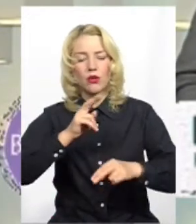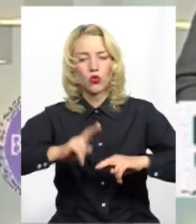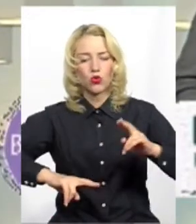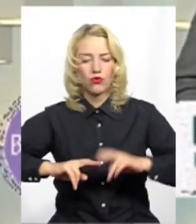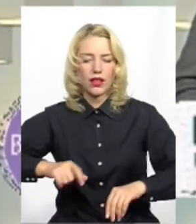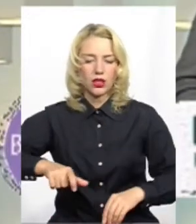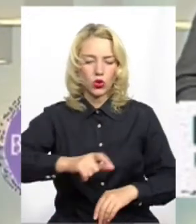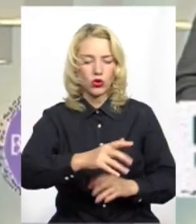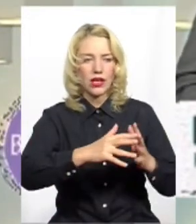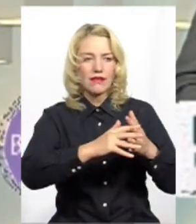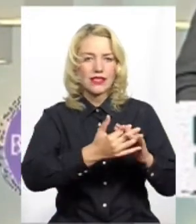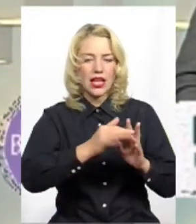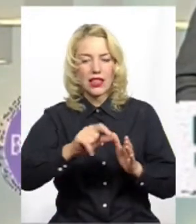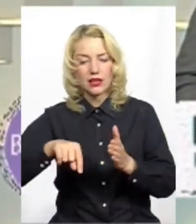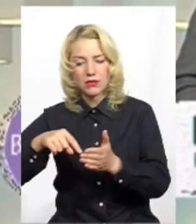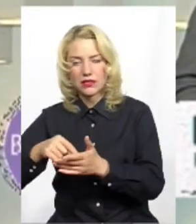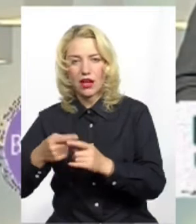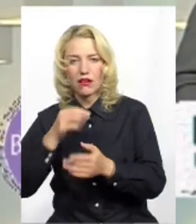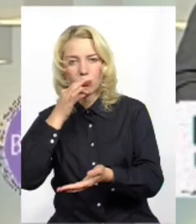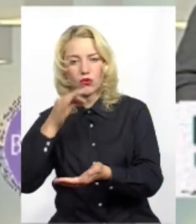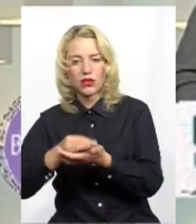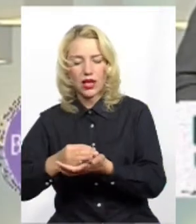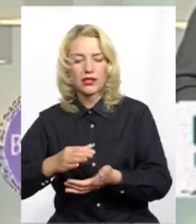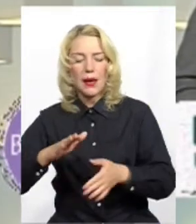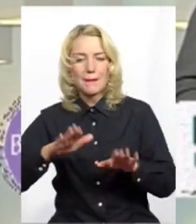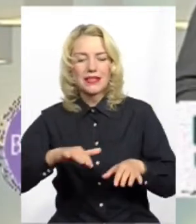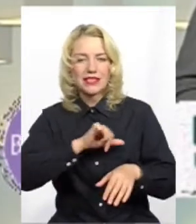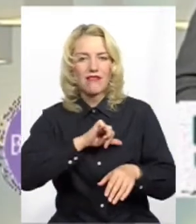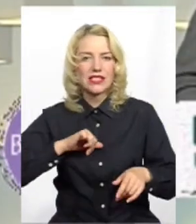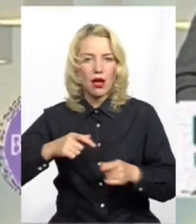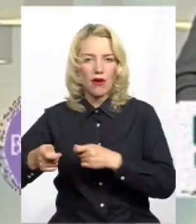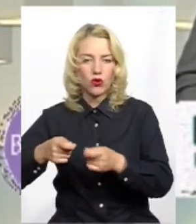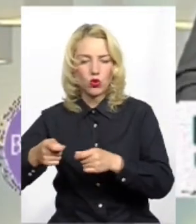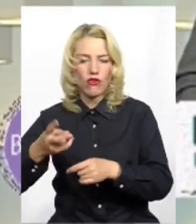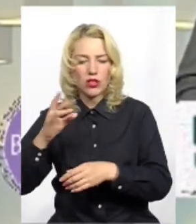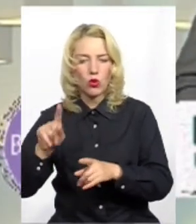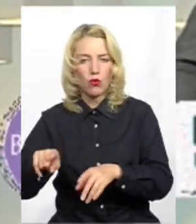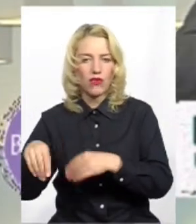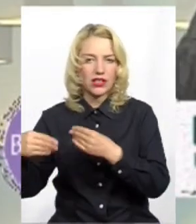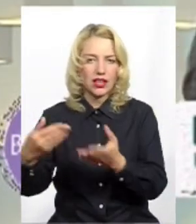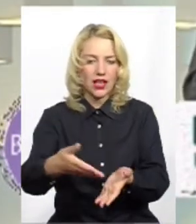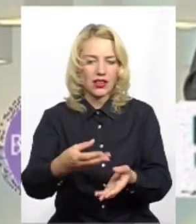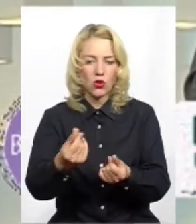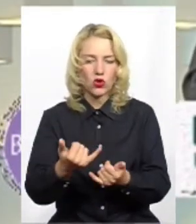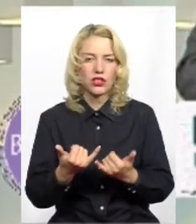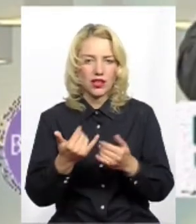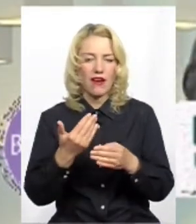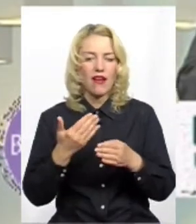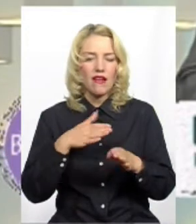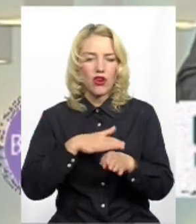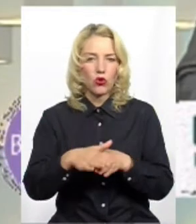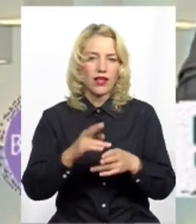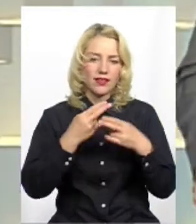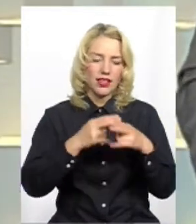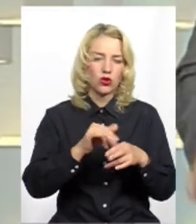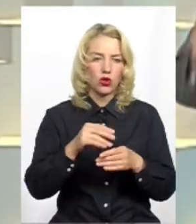Дороги в селах, містах – це питання органів місцевого самоврядування, але вони зобов'язані надати кошти для виконання. Технологію і